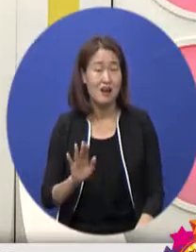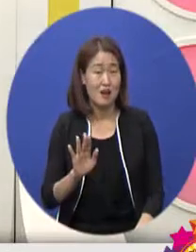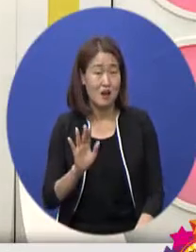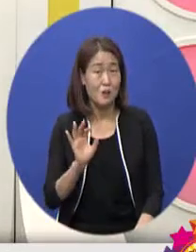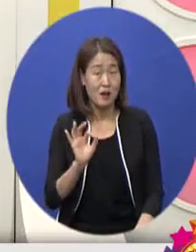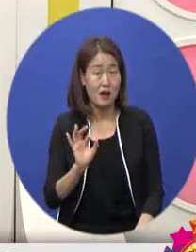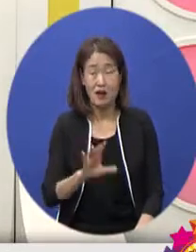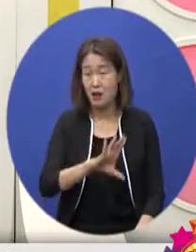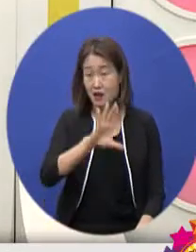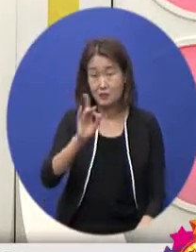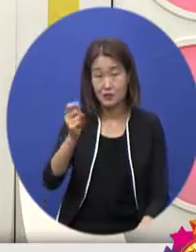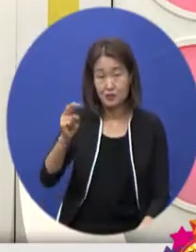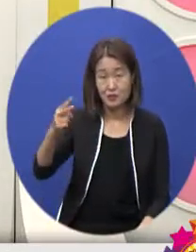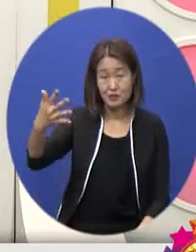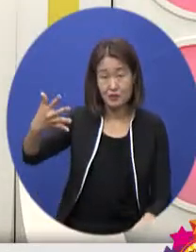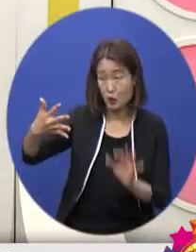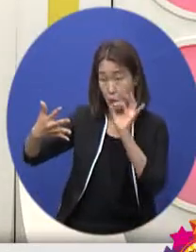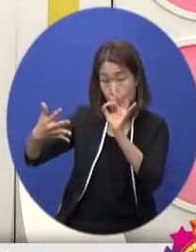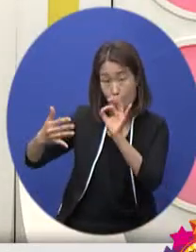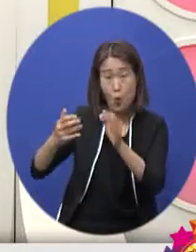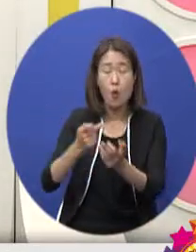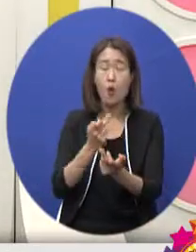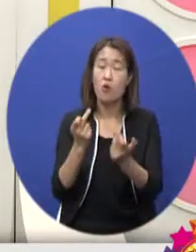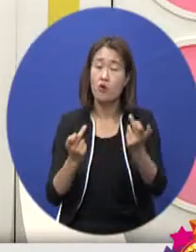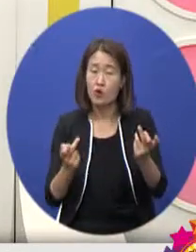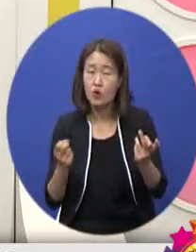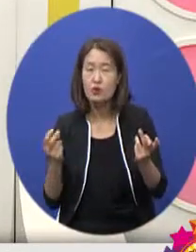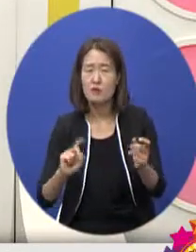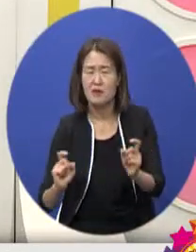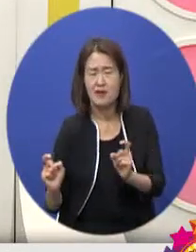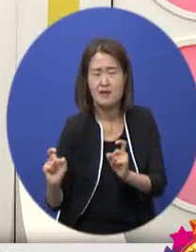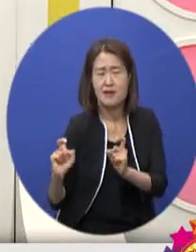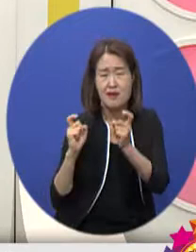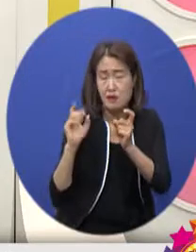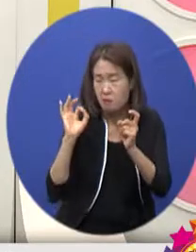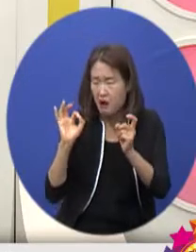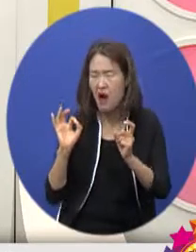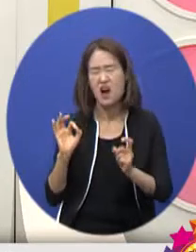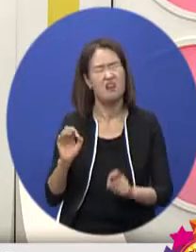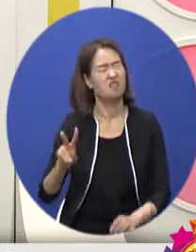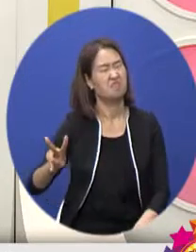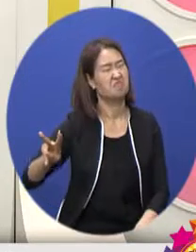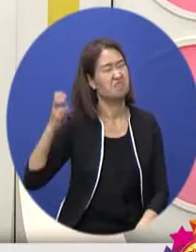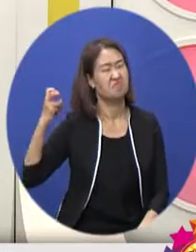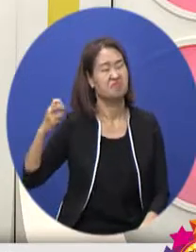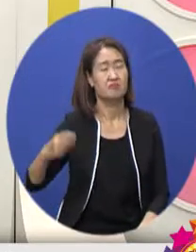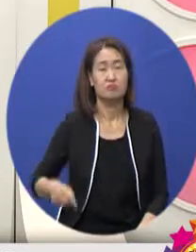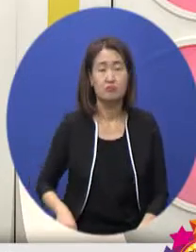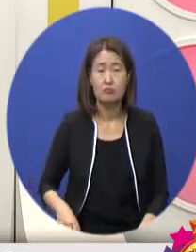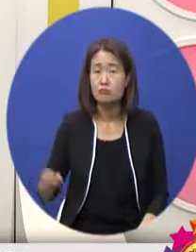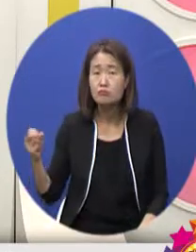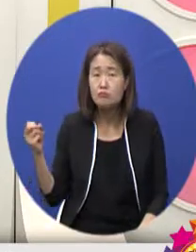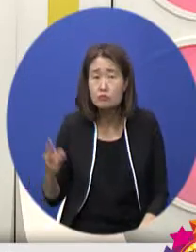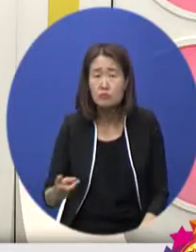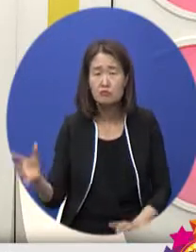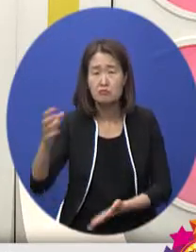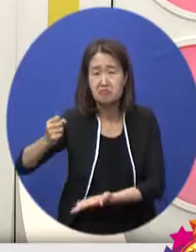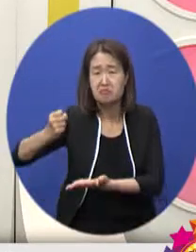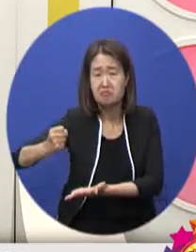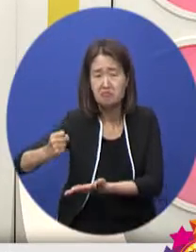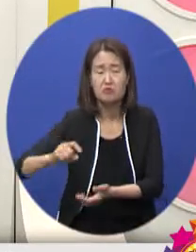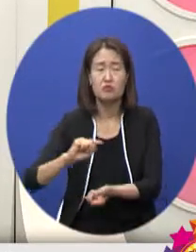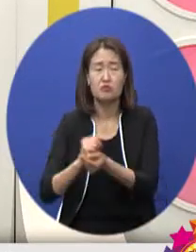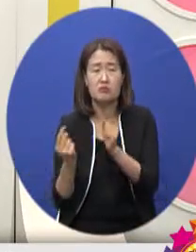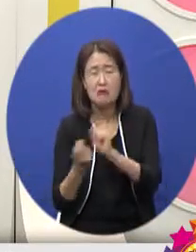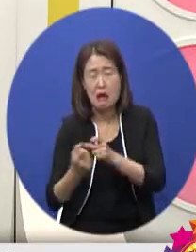정말 가끔 드라마에서 이렇게 가족들끼리 형제들끼리 이렇게 막 싸우고 그러는 거 보면 정말 싫더라고요. 그러니까 또 막 요즘에 막 재산 막 이런 것